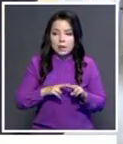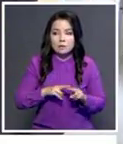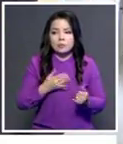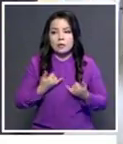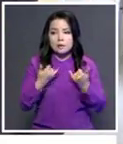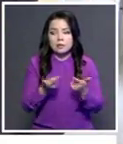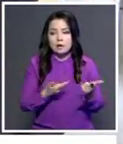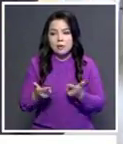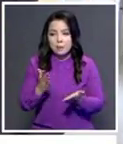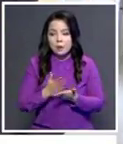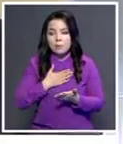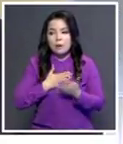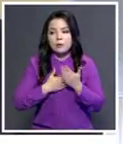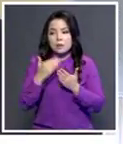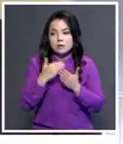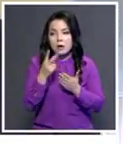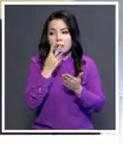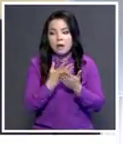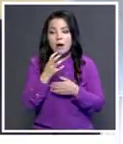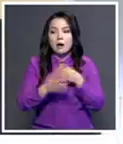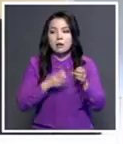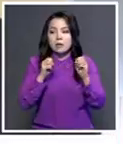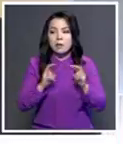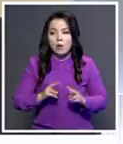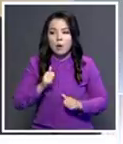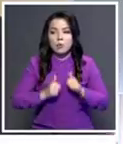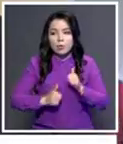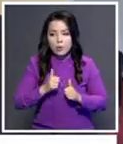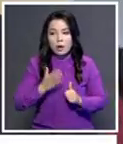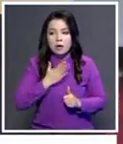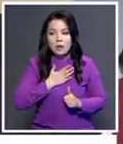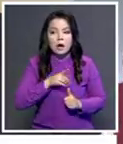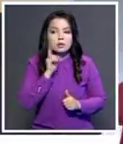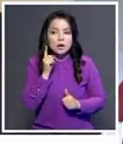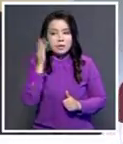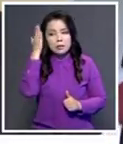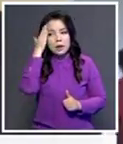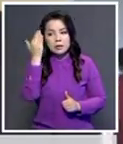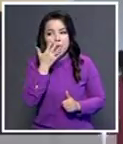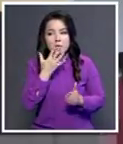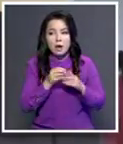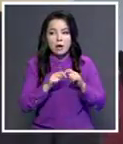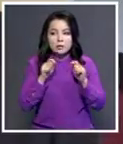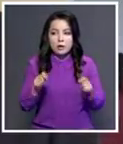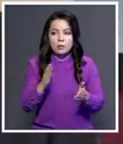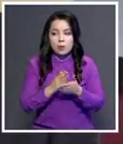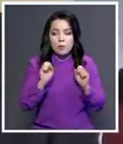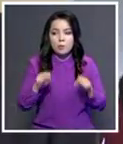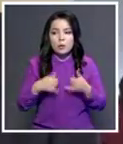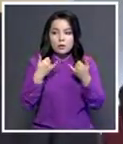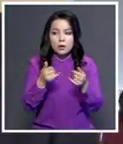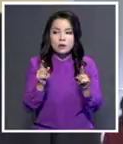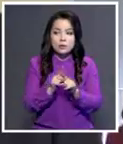әншілердің деңгейі өте биік бізде. Халықаралық конкурстың өзі негізінде жас таланттарды ашу ғой. Жас таланттар мүмкіншілігін